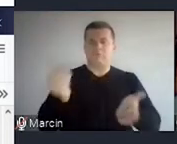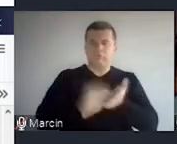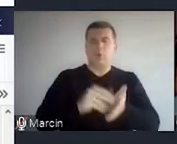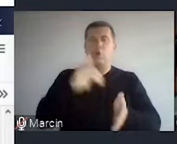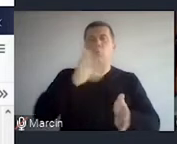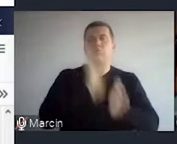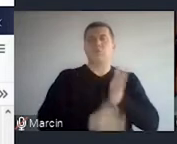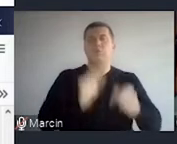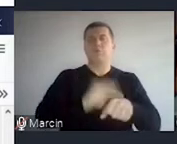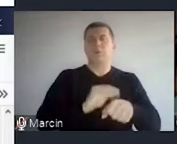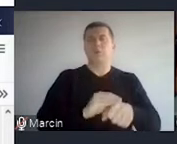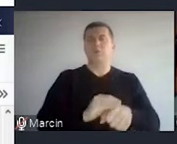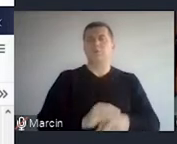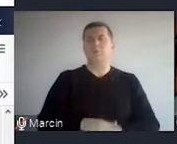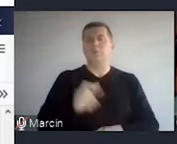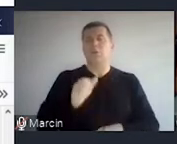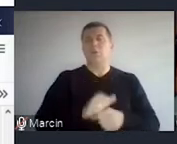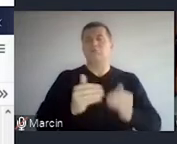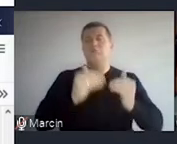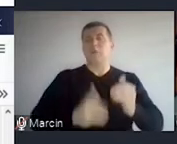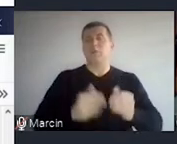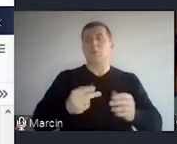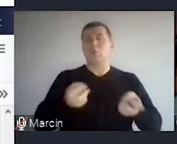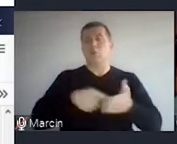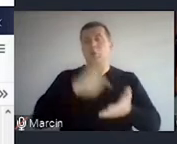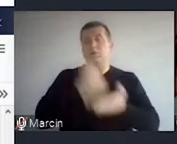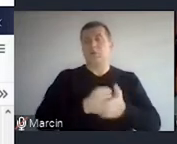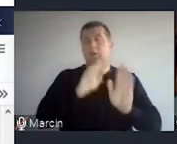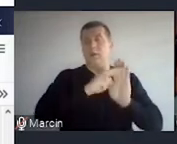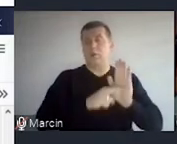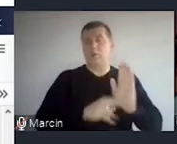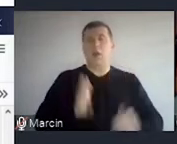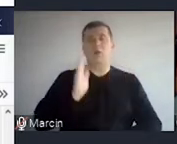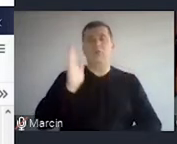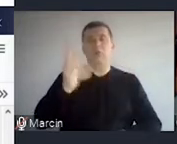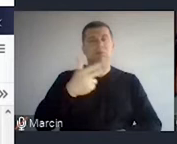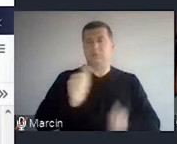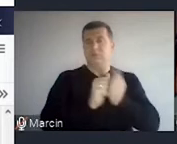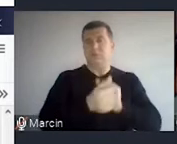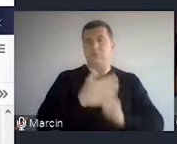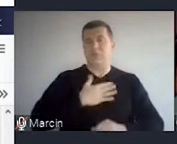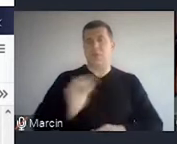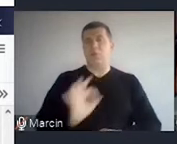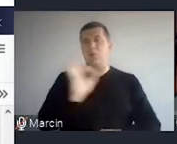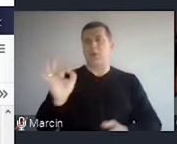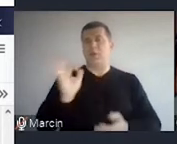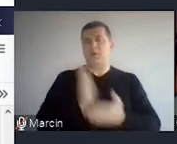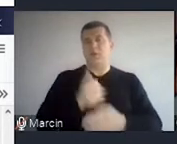uproszczone metody. To się dzieje na etapie regulaminu, później już się raczej nie zmienia. Miałem okazję tylko jeden